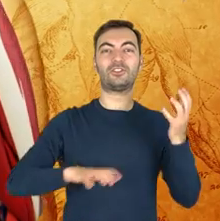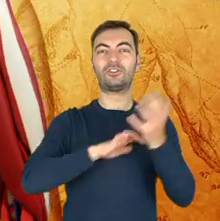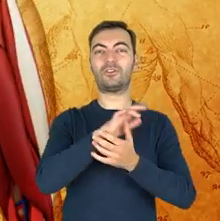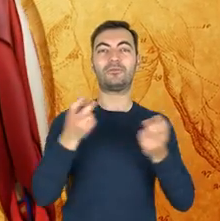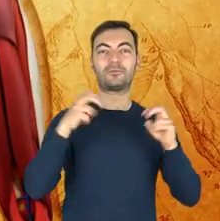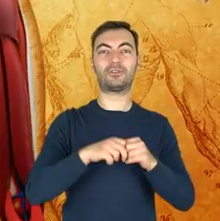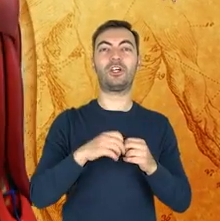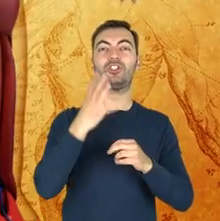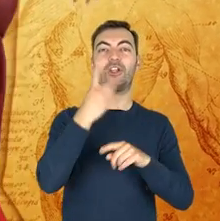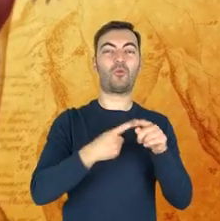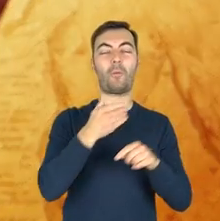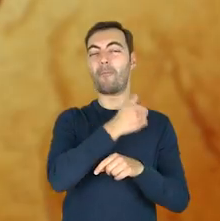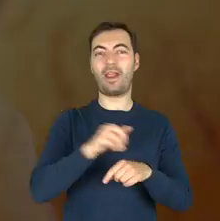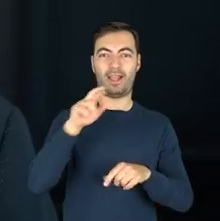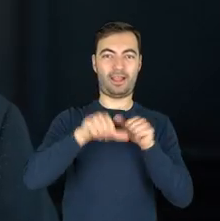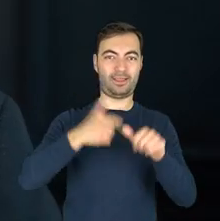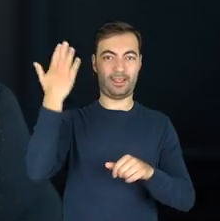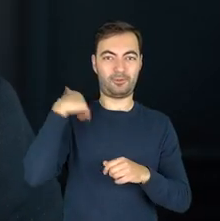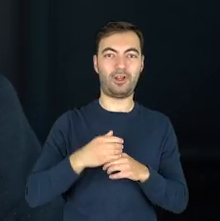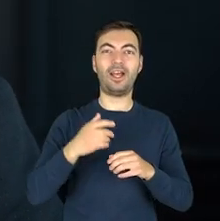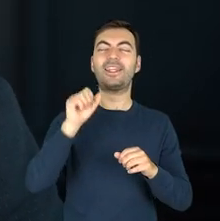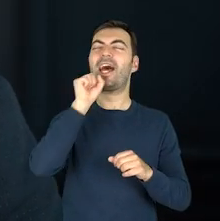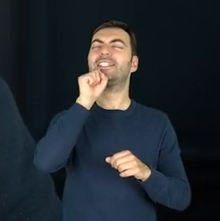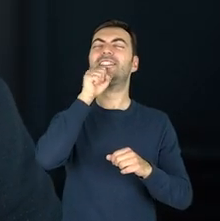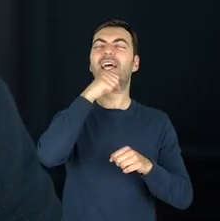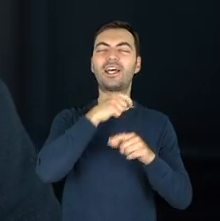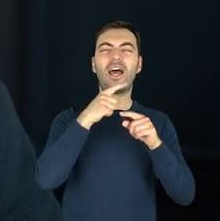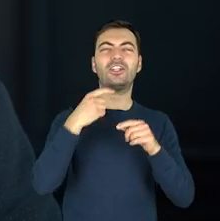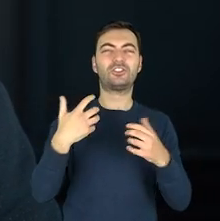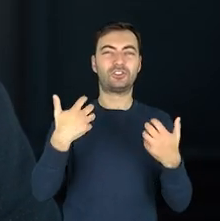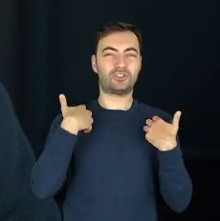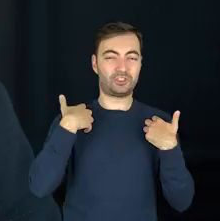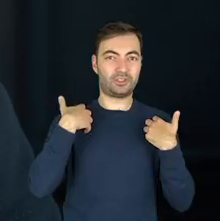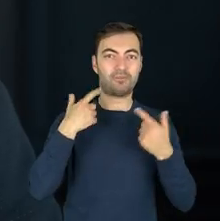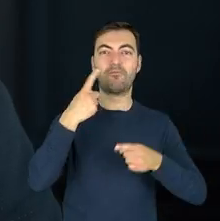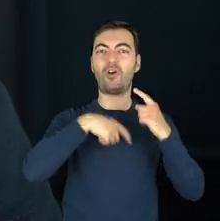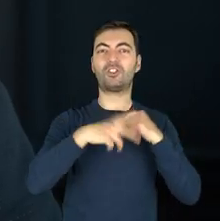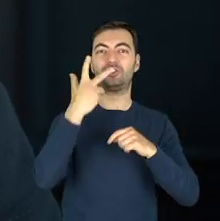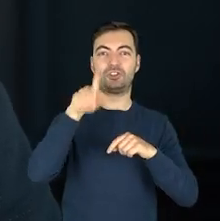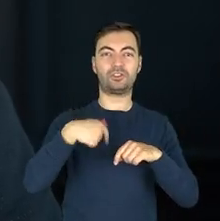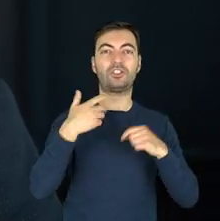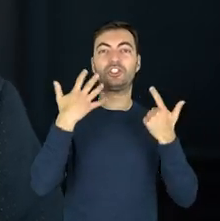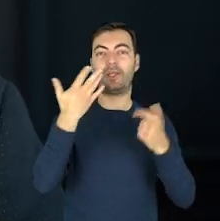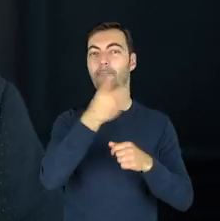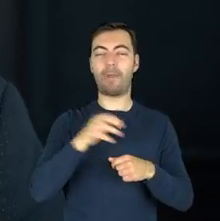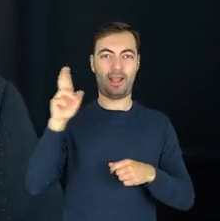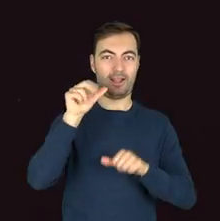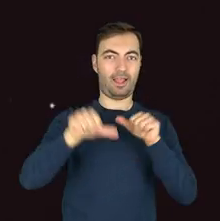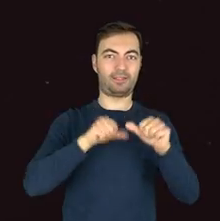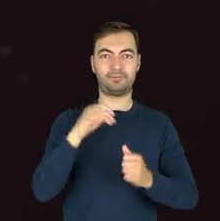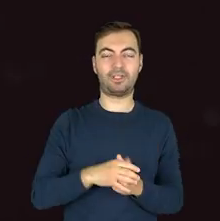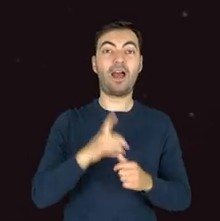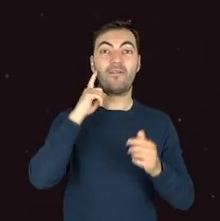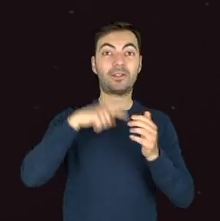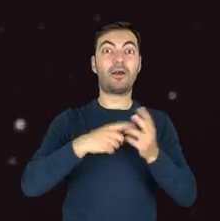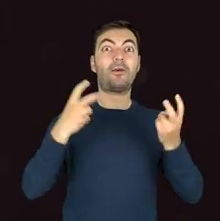Ziemia powstała 4,5 miliarda lat temu, a najdawniejsze ślady organizmów żywych pochodzą sprzed 3,7 miliarda lat. Nie